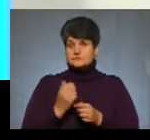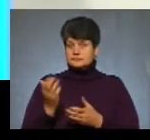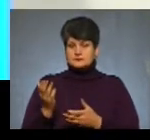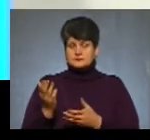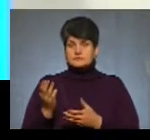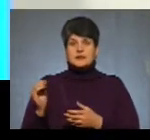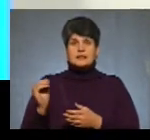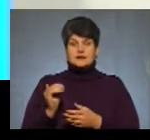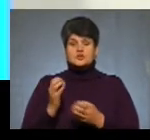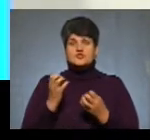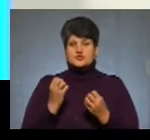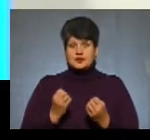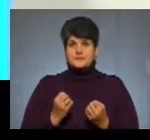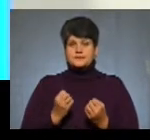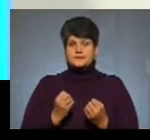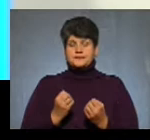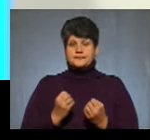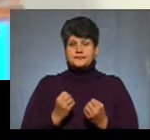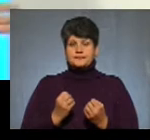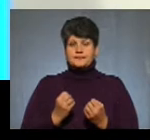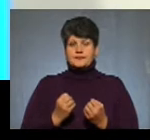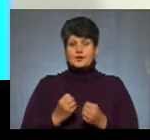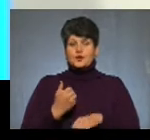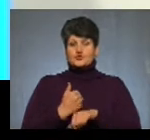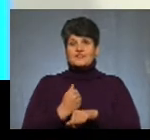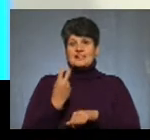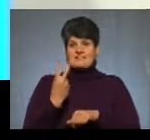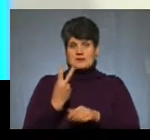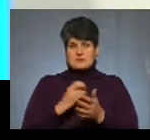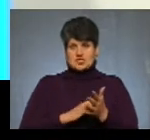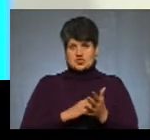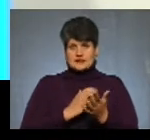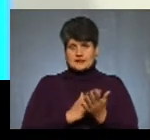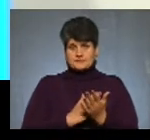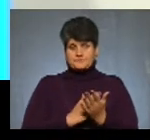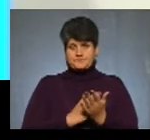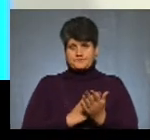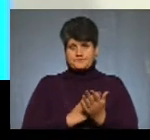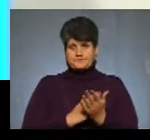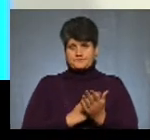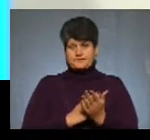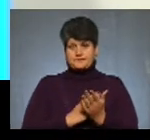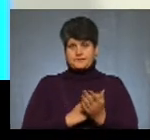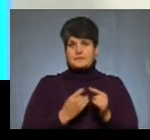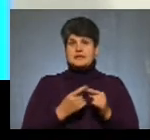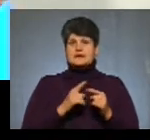І ще є то основних дві причини. Основних дві причини.